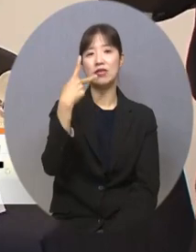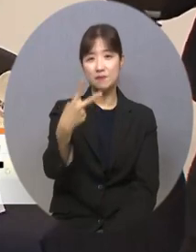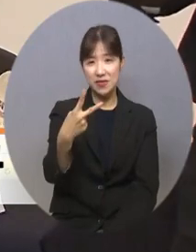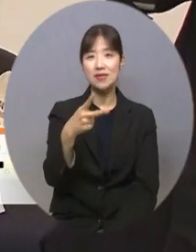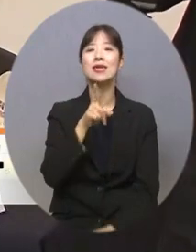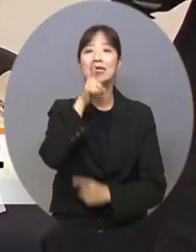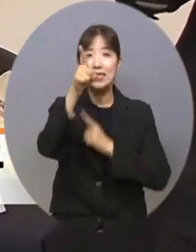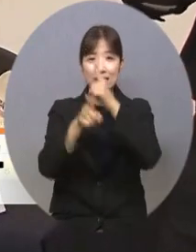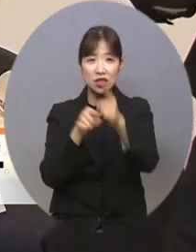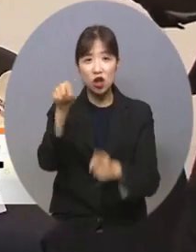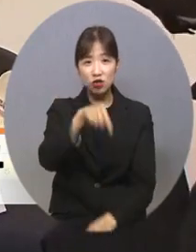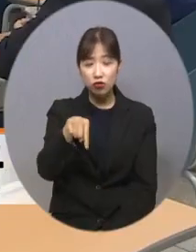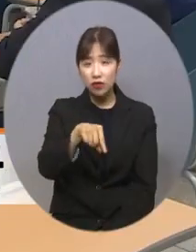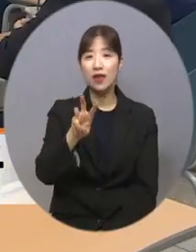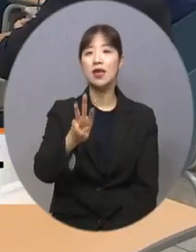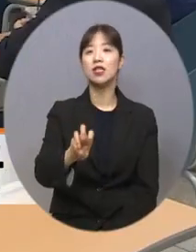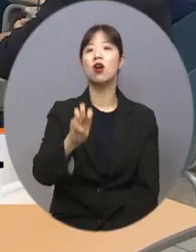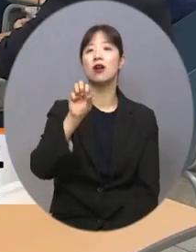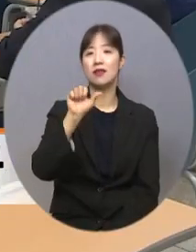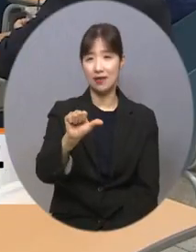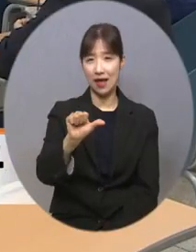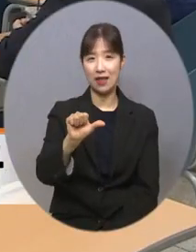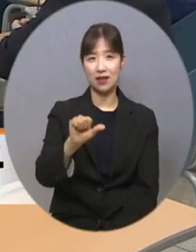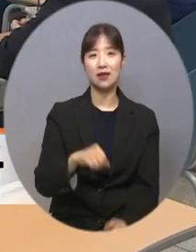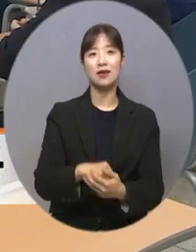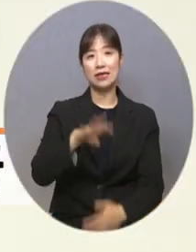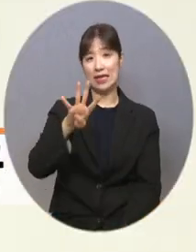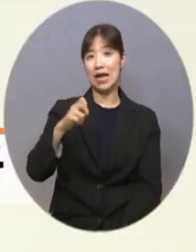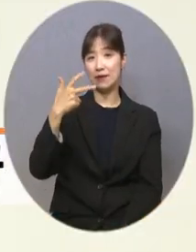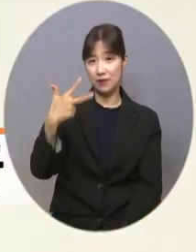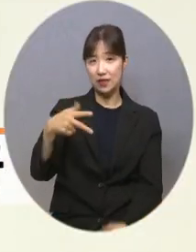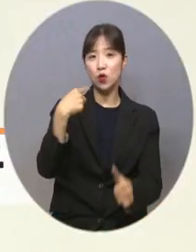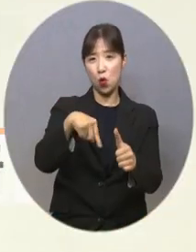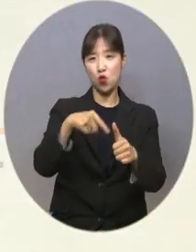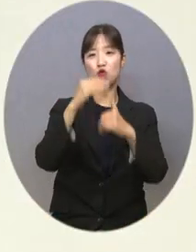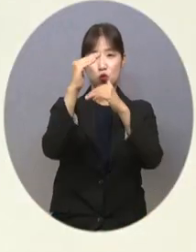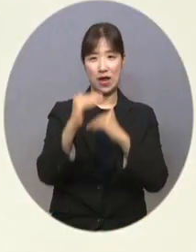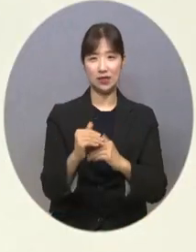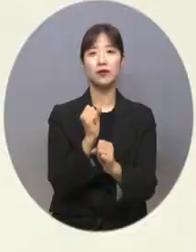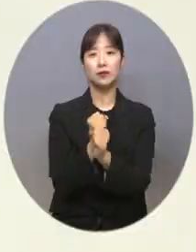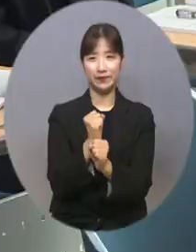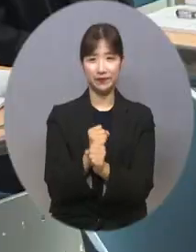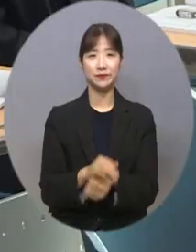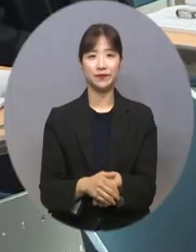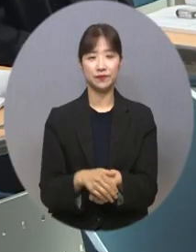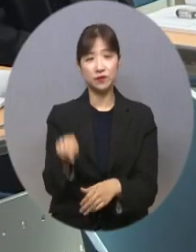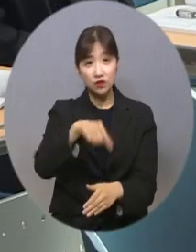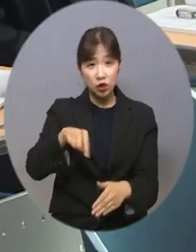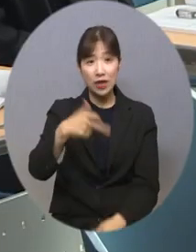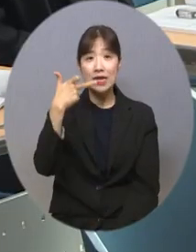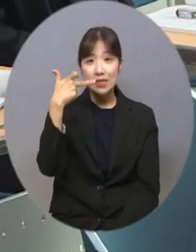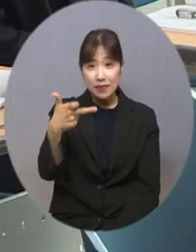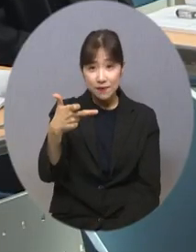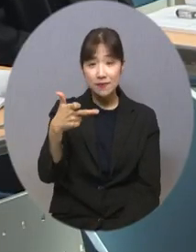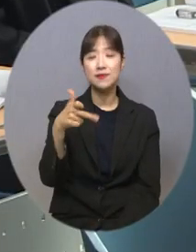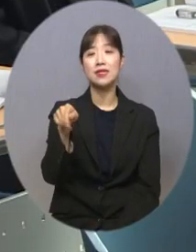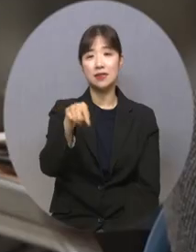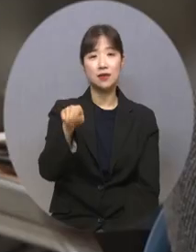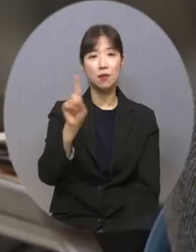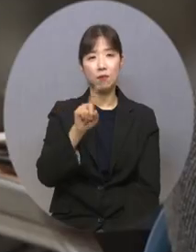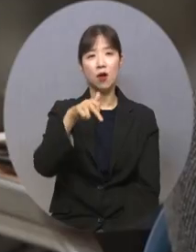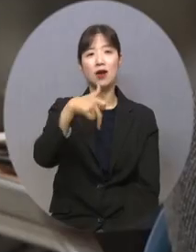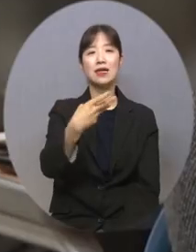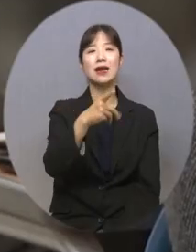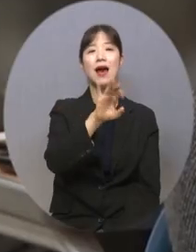신청해 그중 35곳에 47개 교육과정이 선정됐습니다. 이 가운데 17개 교육과정은